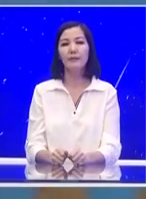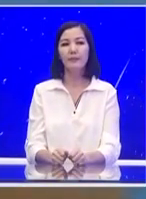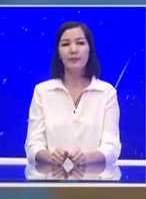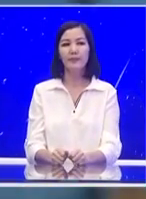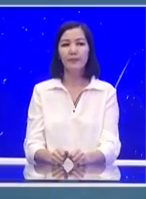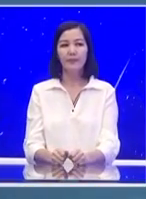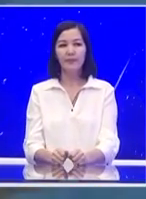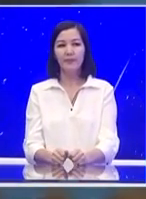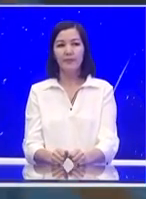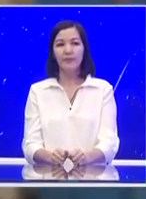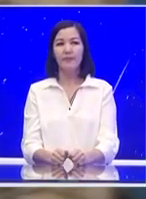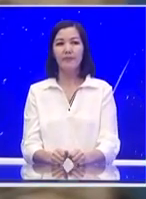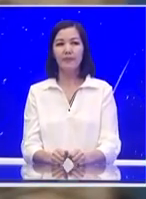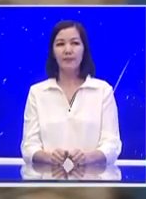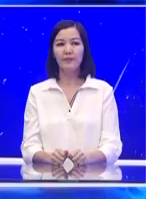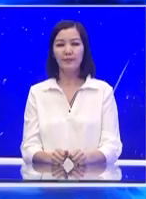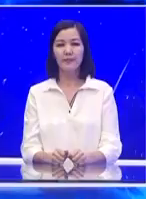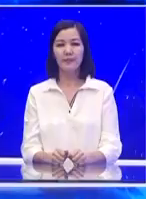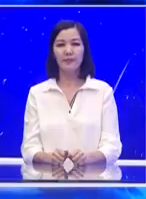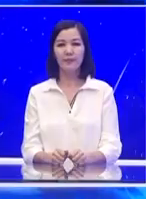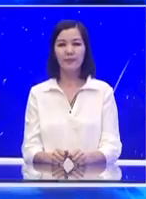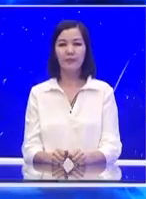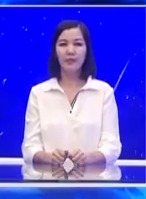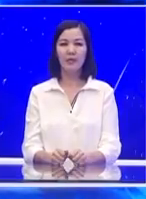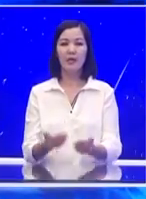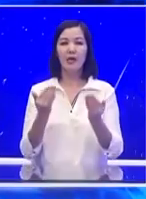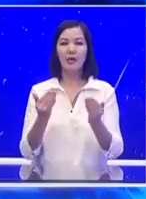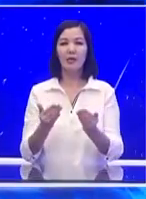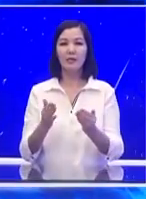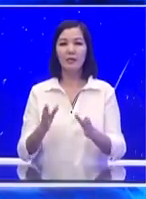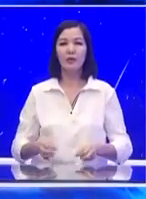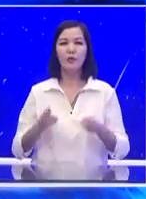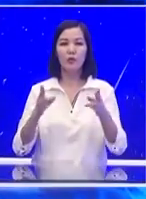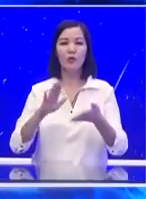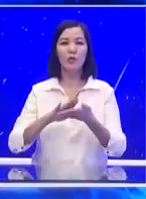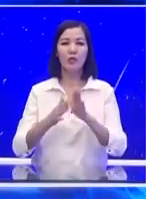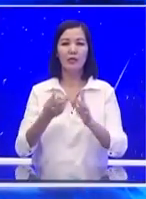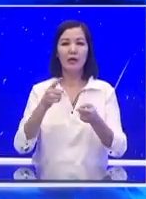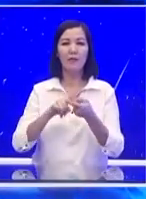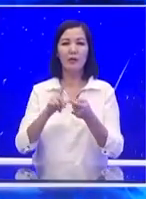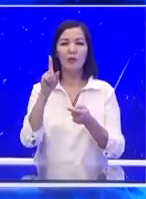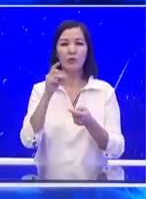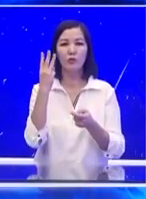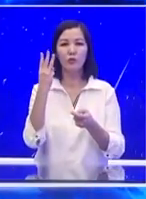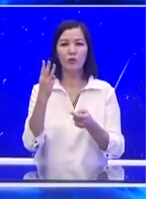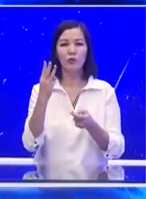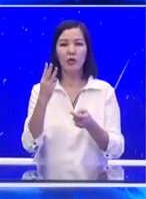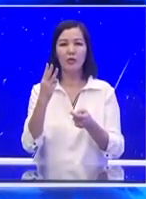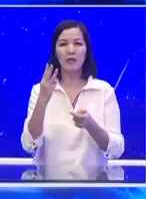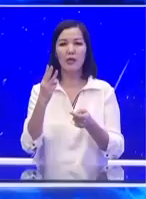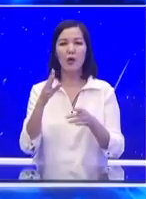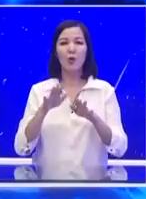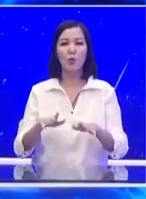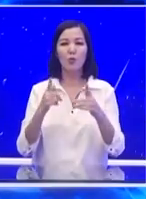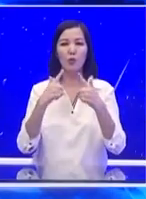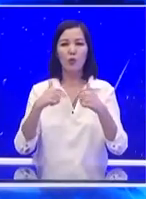Жетісу арнасы, Алакөл ауданынан. Өңірде төтенше жағдайға байланысты 103 бекет құрылған. Олардың